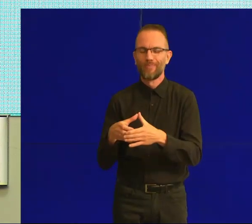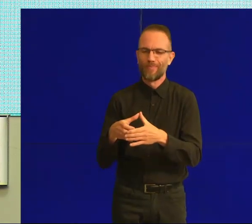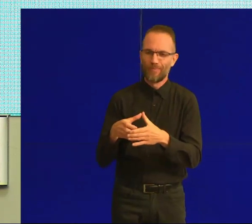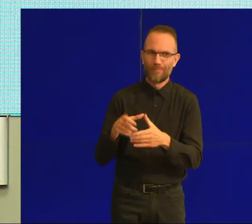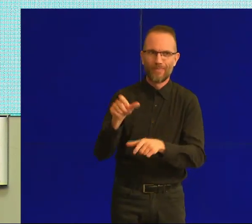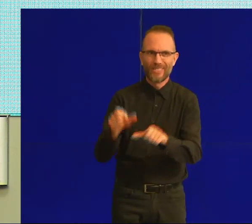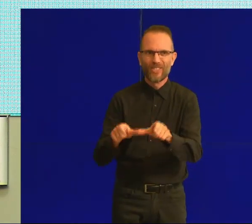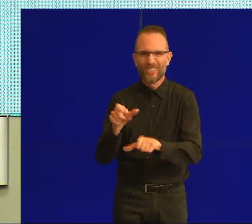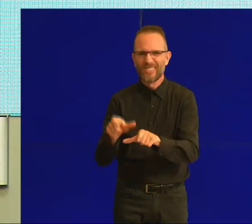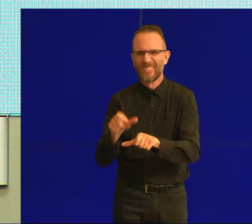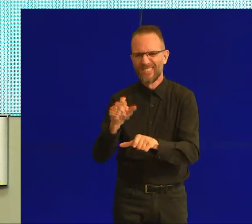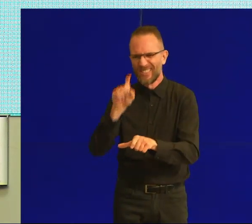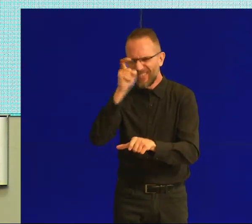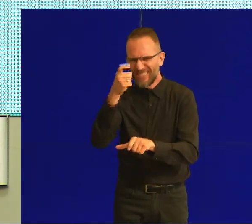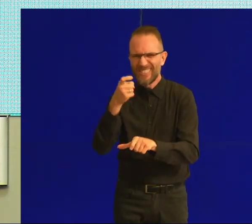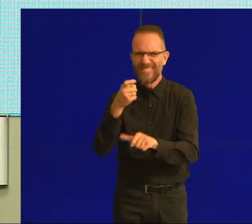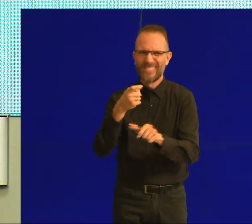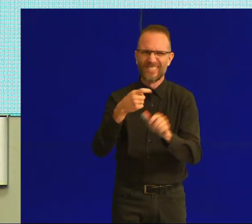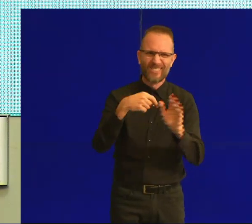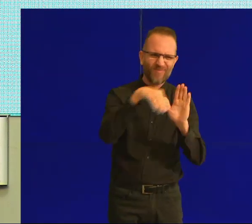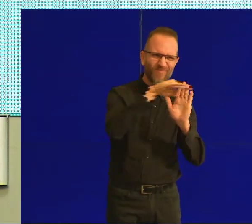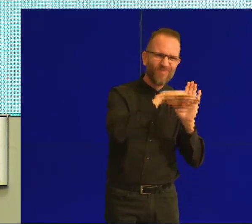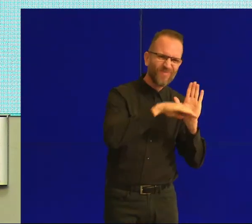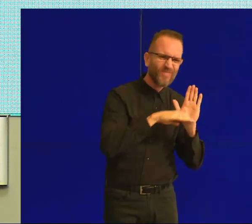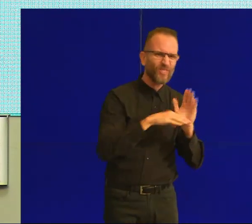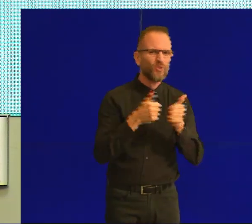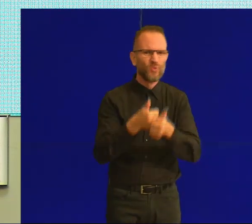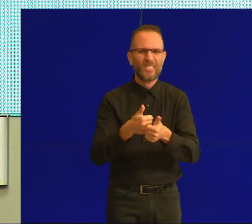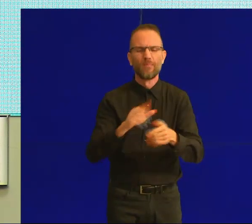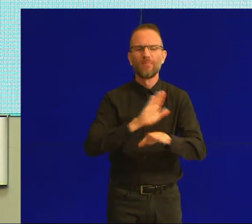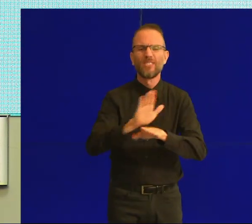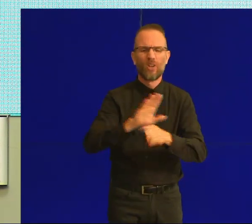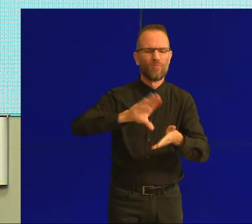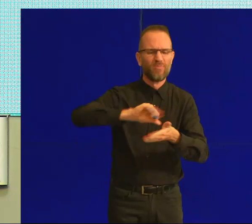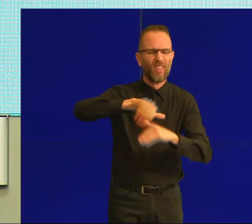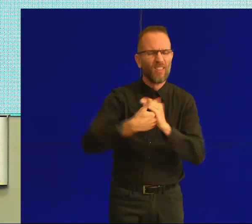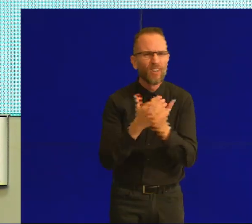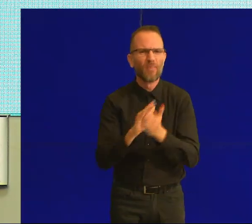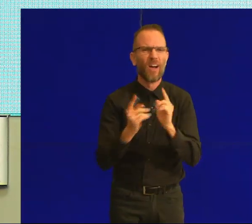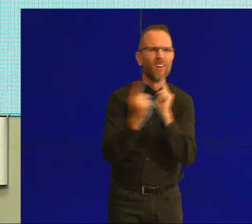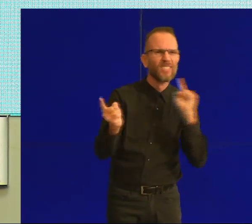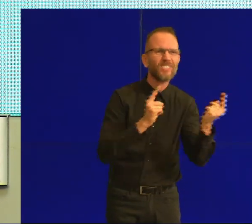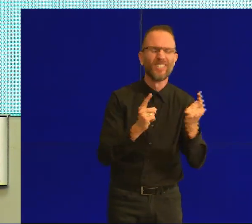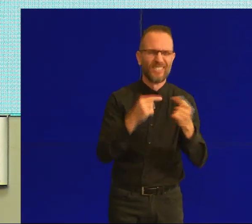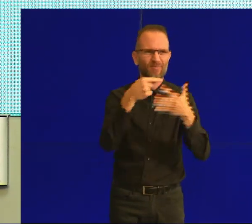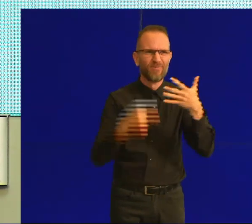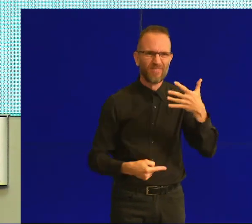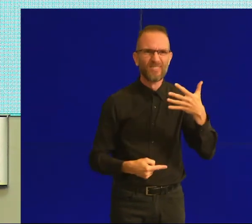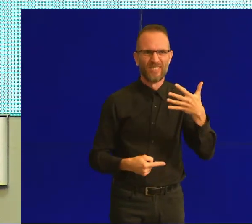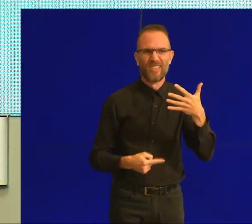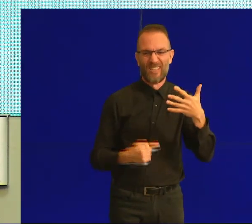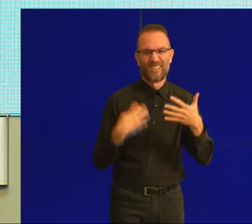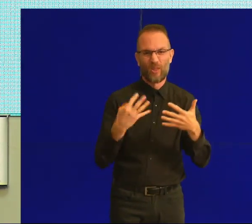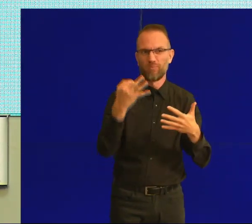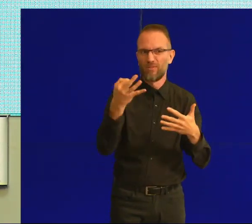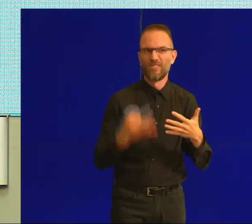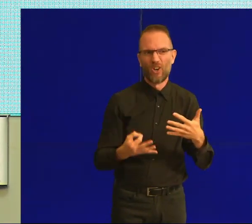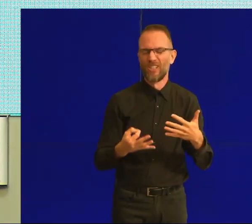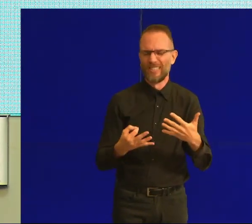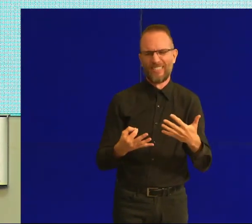il avait du mal à respecter de manière assez stricte il s'avère pourtant très important aussi aujourd'hui au stade